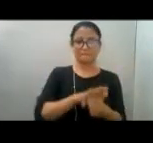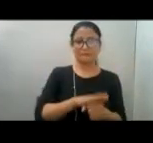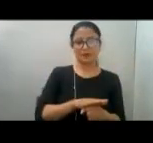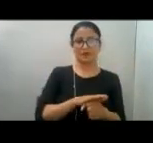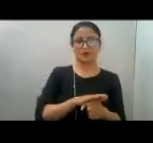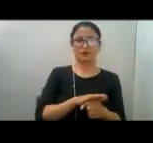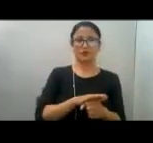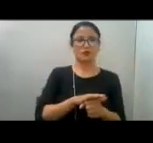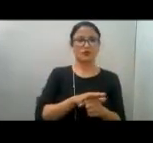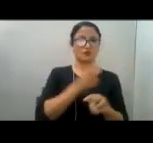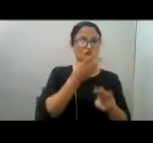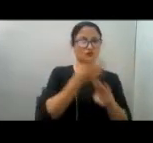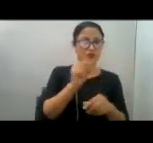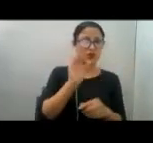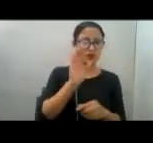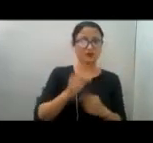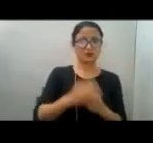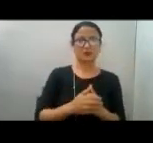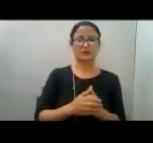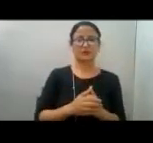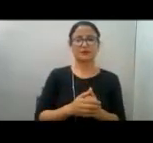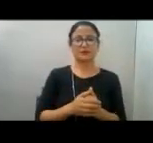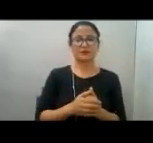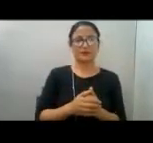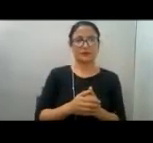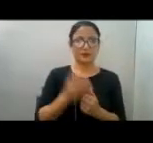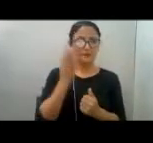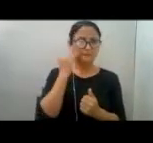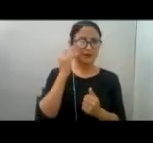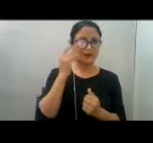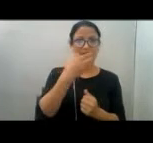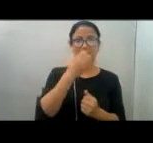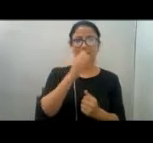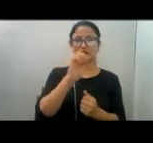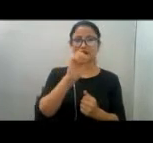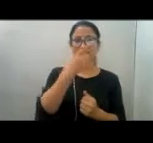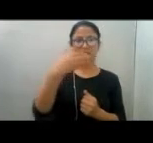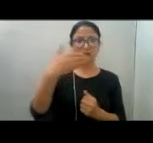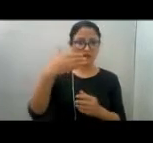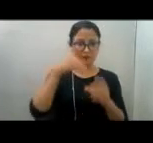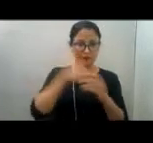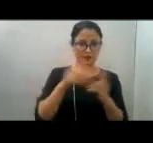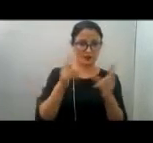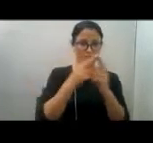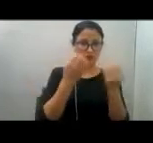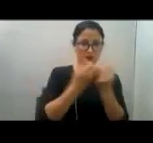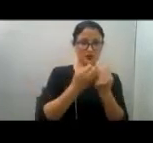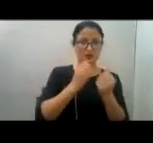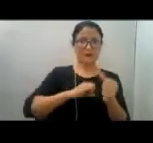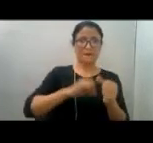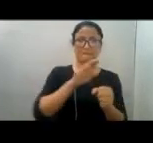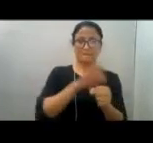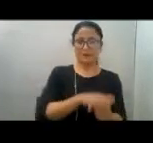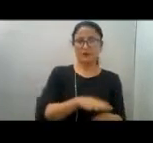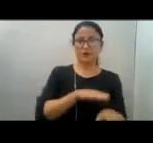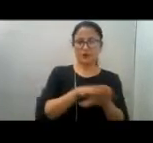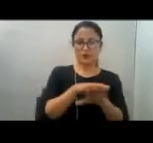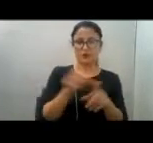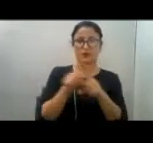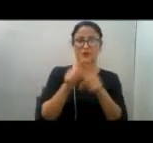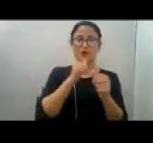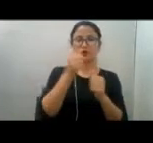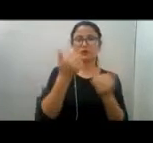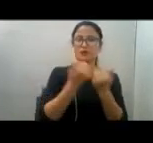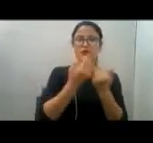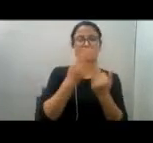चाहिँ आवश्यक सहयोगको निम्ति जाने भएको भएर त्यो महिला सेलमा पनि सम्पर्क गरेर त्यहाँ आएका पीडितहरूसँग पनि अन्तर्वार्ता